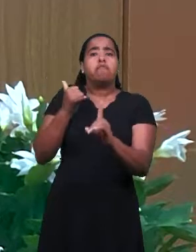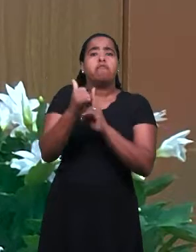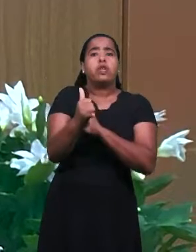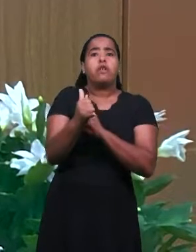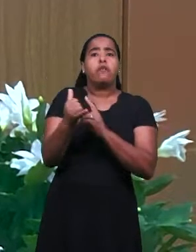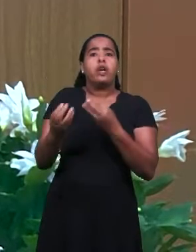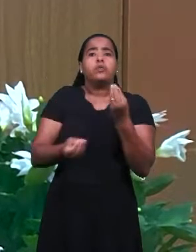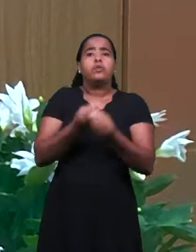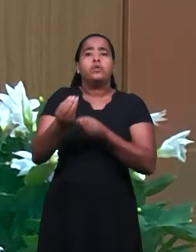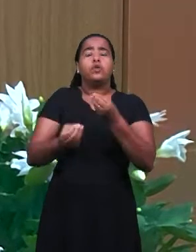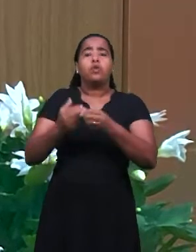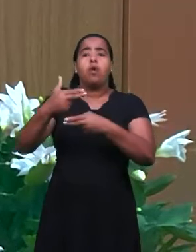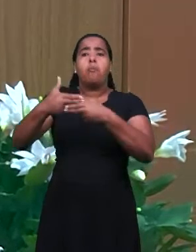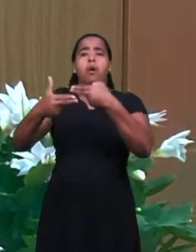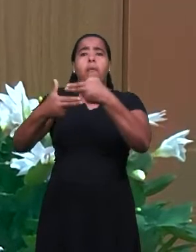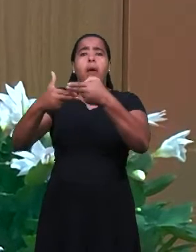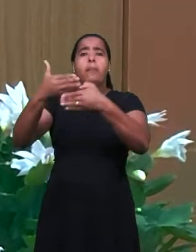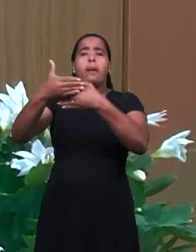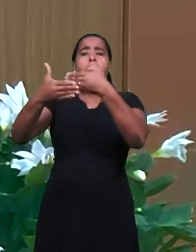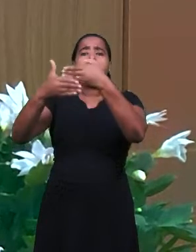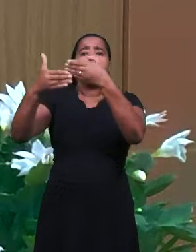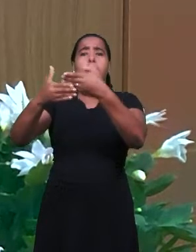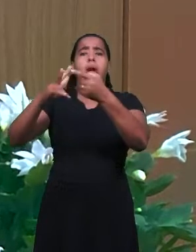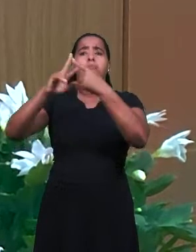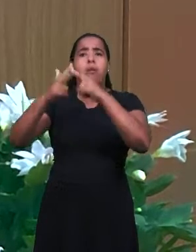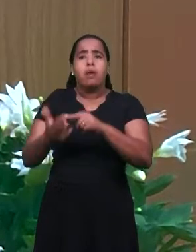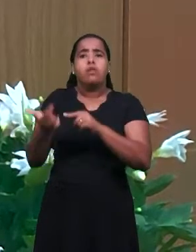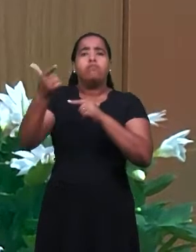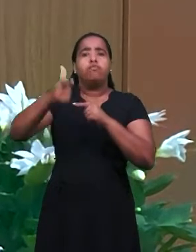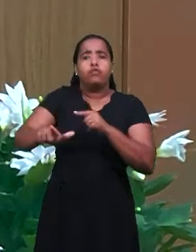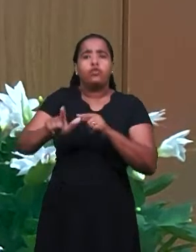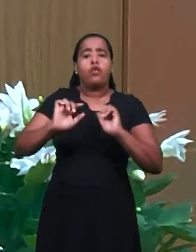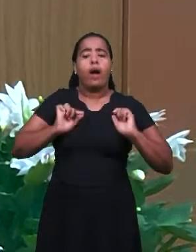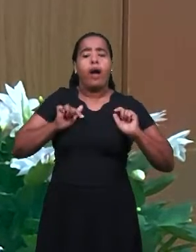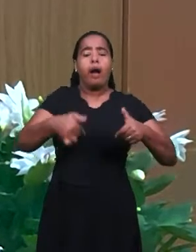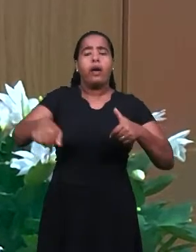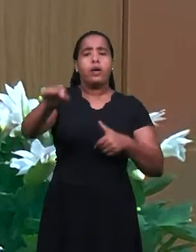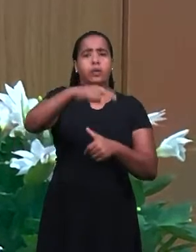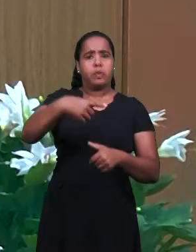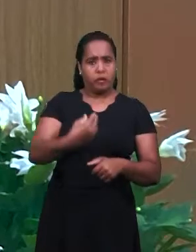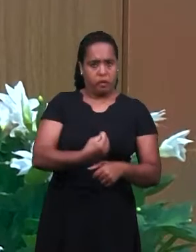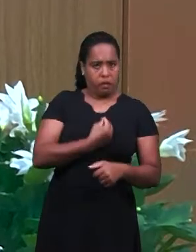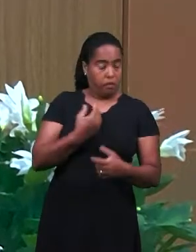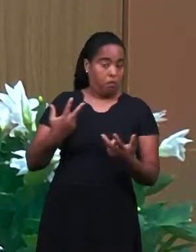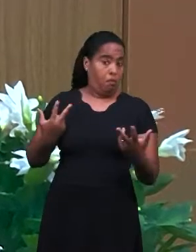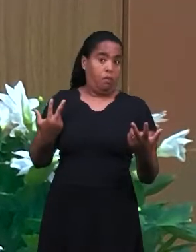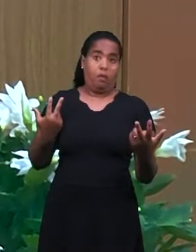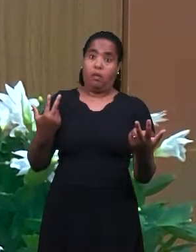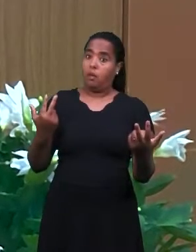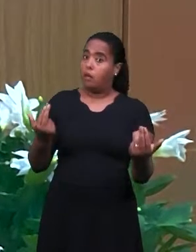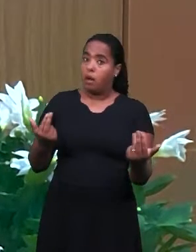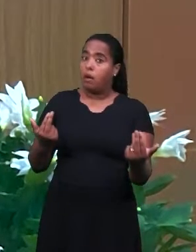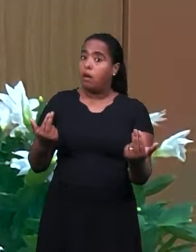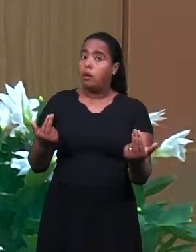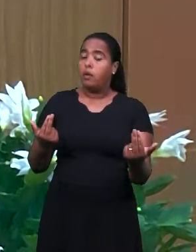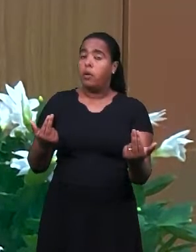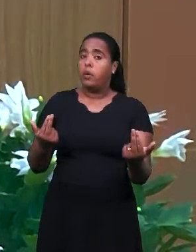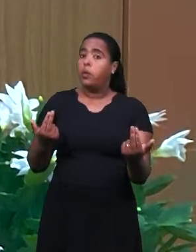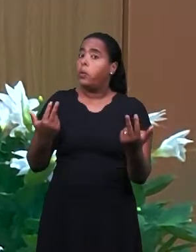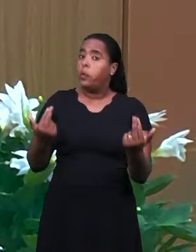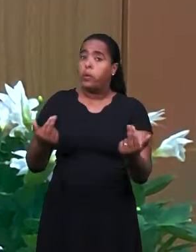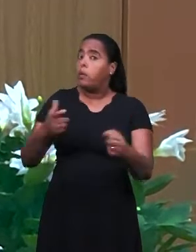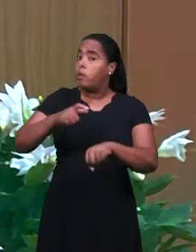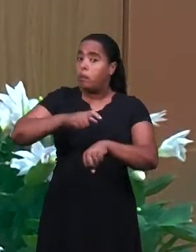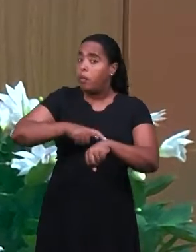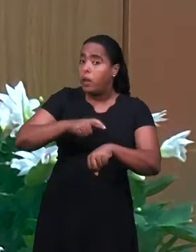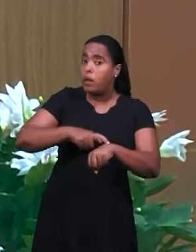форма, каким образом это восстановление, оно доходит до нас. Мы живем в такой